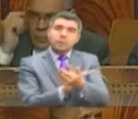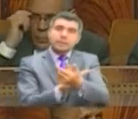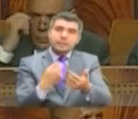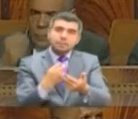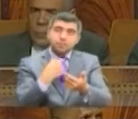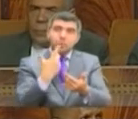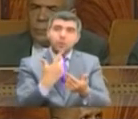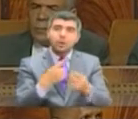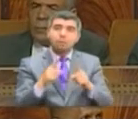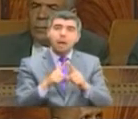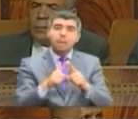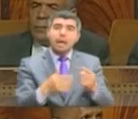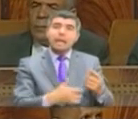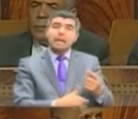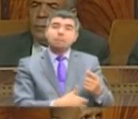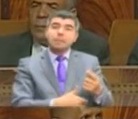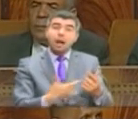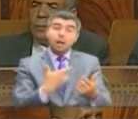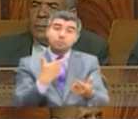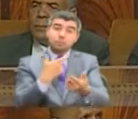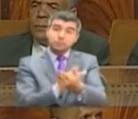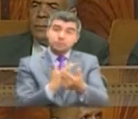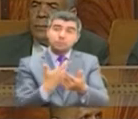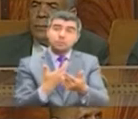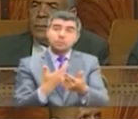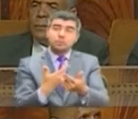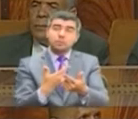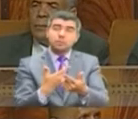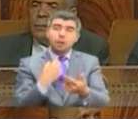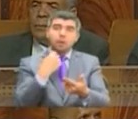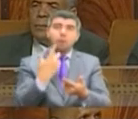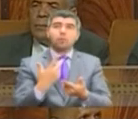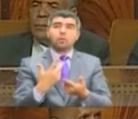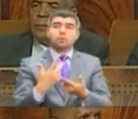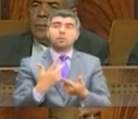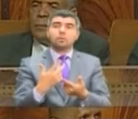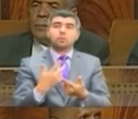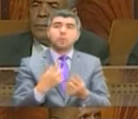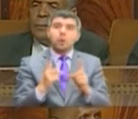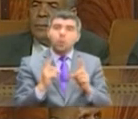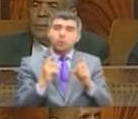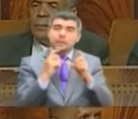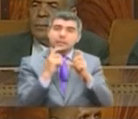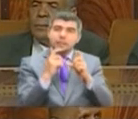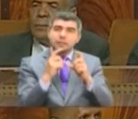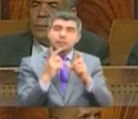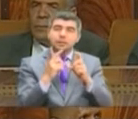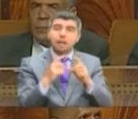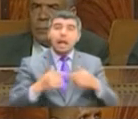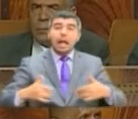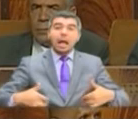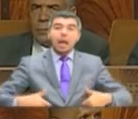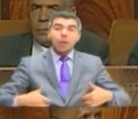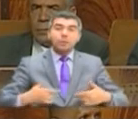ليباتيت الفاكسان ديال ليباتيت بي، ورغم كتعرفوا بان الناس ديال القصور الكلوي اللي